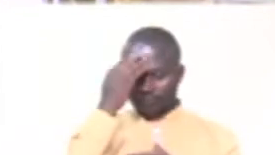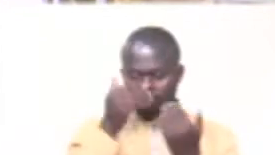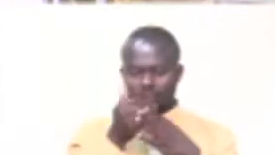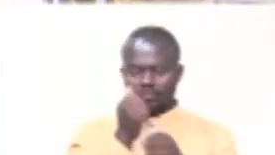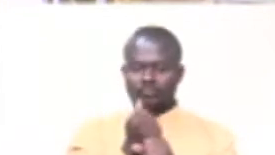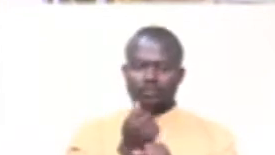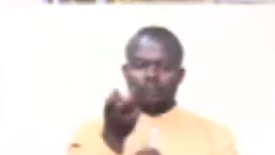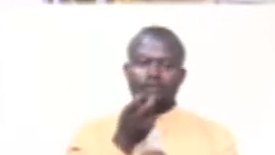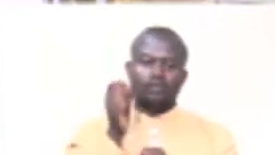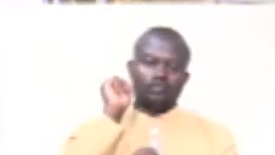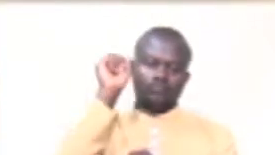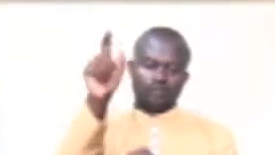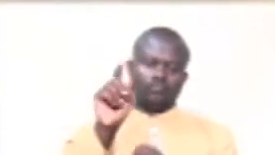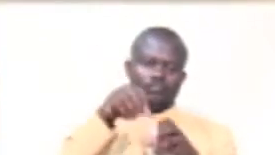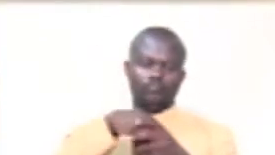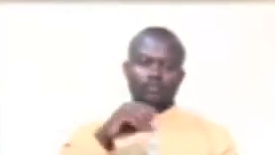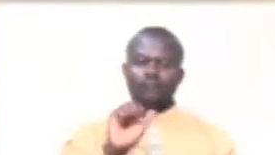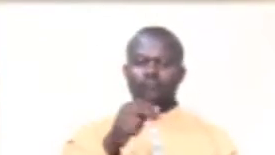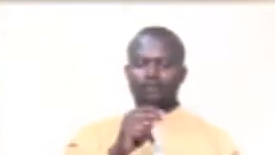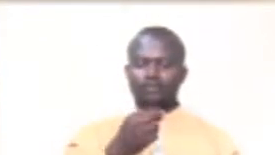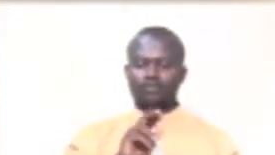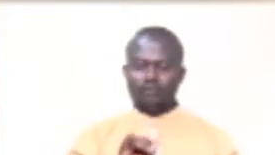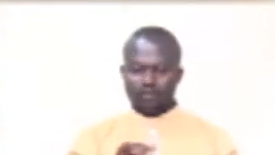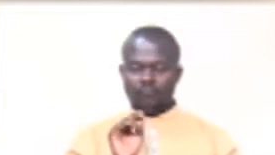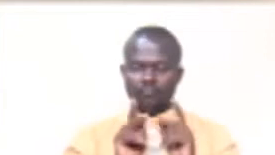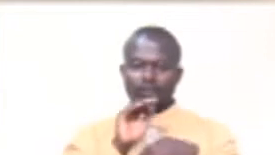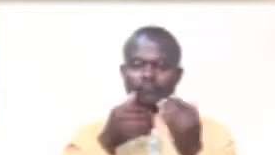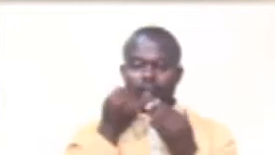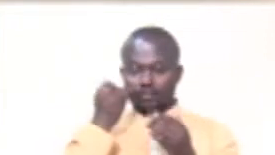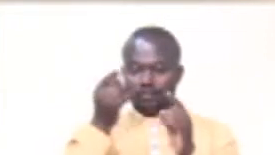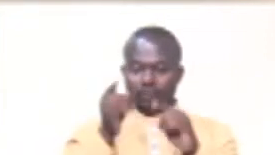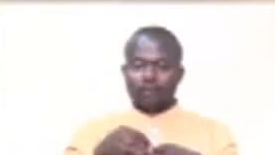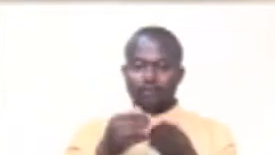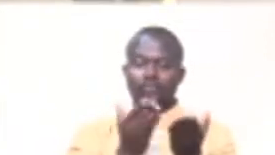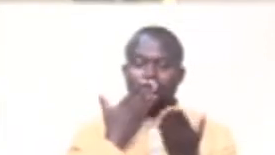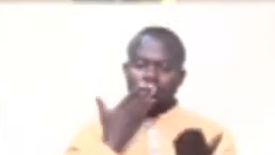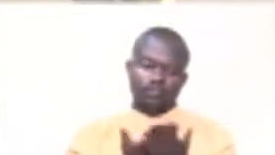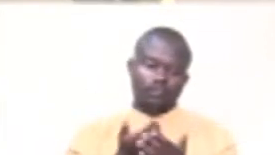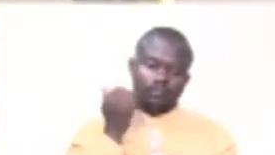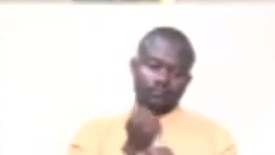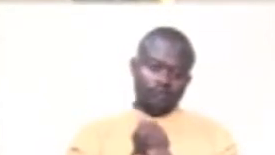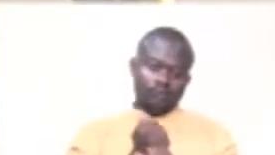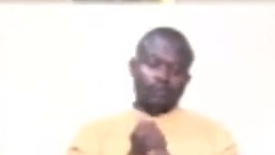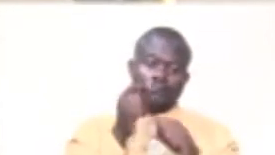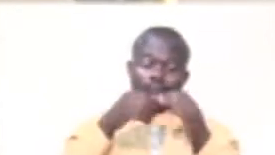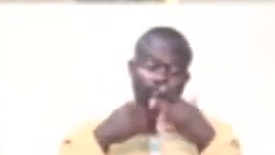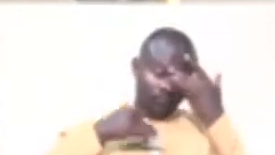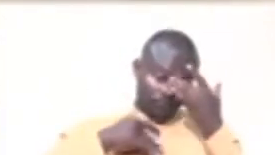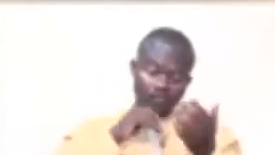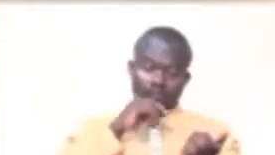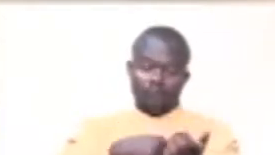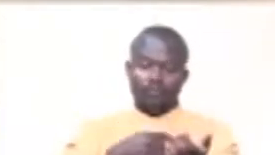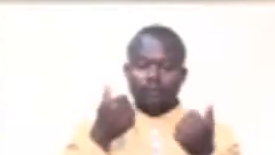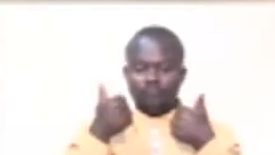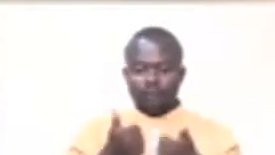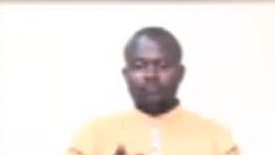ndende bajya ku bitaro bikuru bya Ruhengeri. Buri muturage wese wa hano yaje bakamuha serivisi inoze, bakamukorera, yazana umurwayi bakamuvura neza,